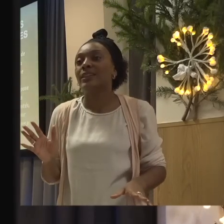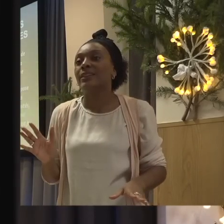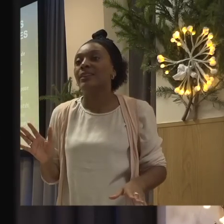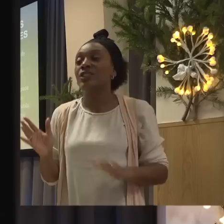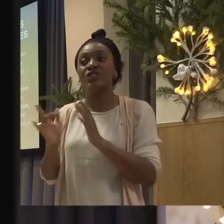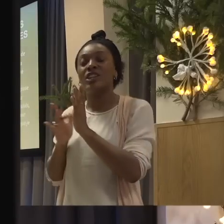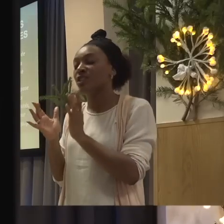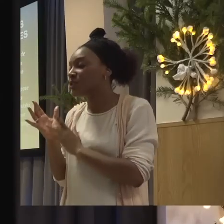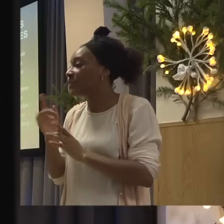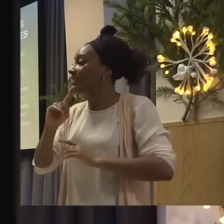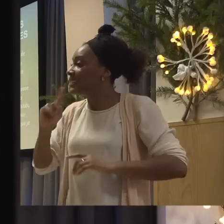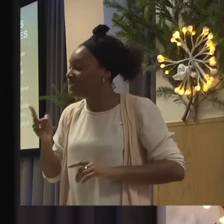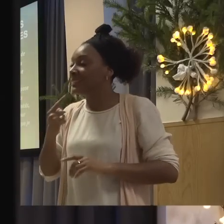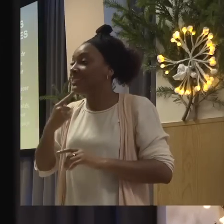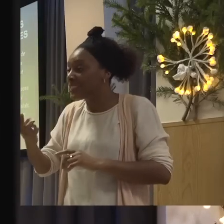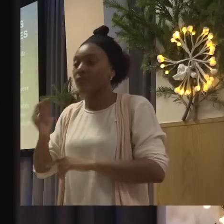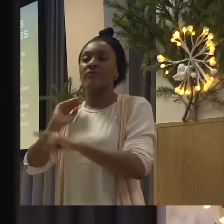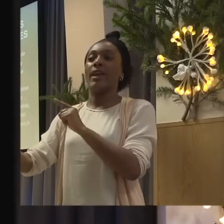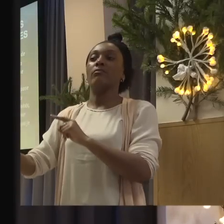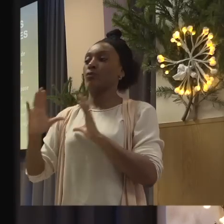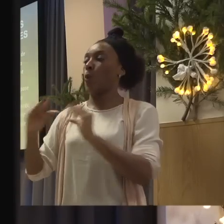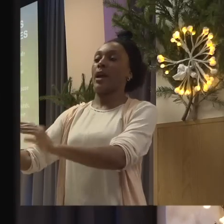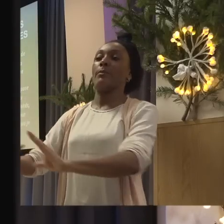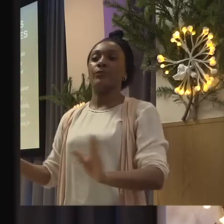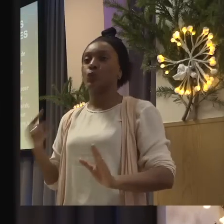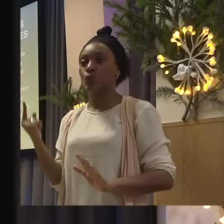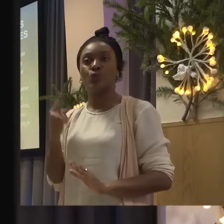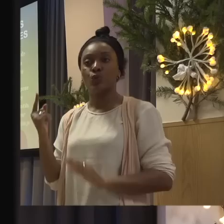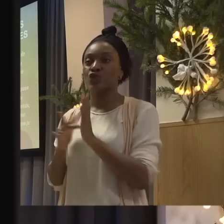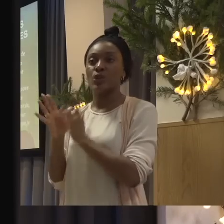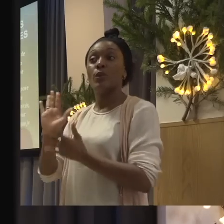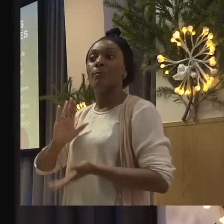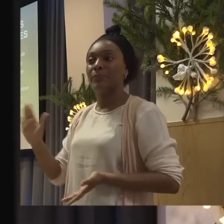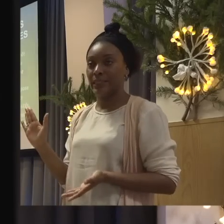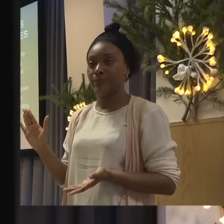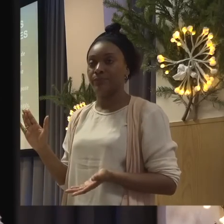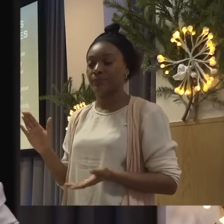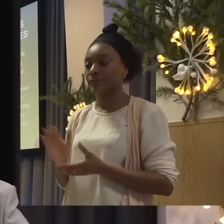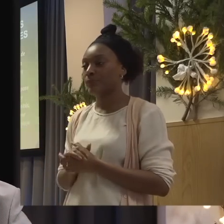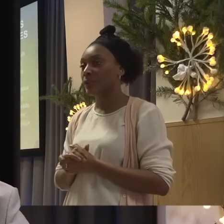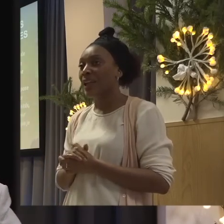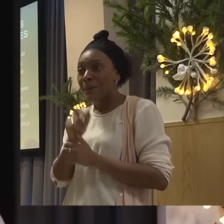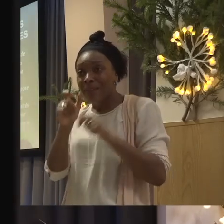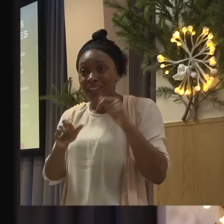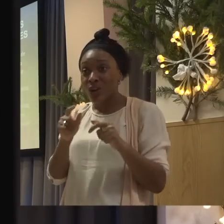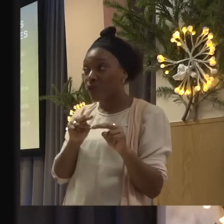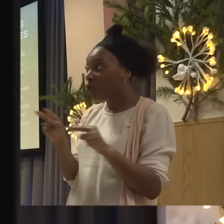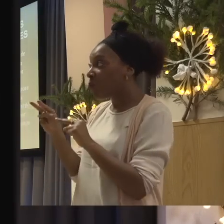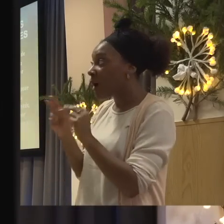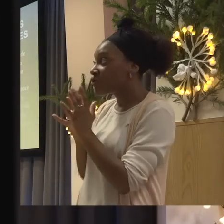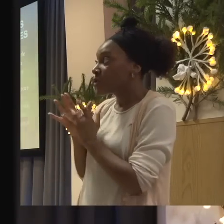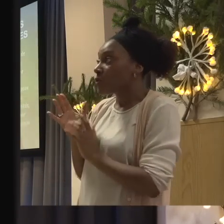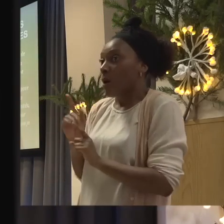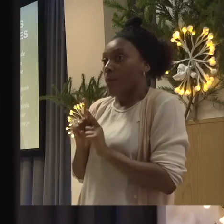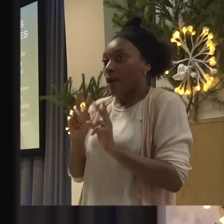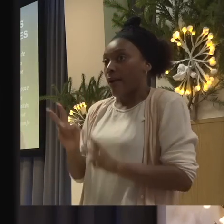fait, Dieu l'a fait. Jésus était craint et même les éléments de la nature,